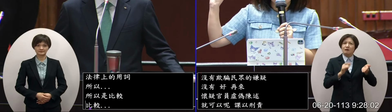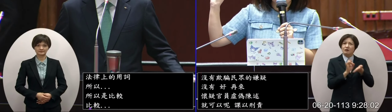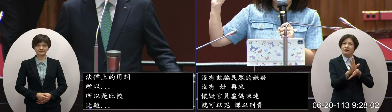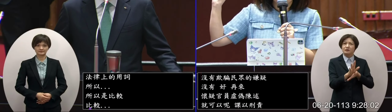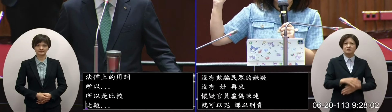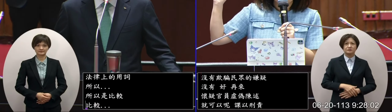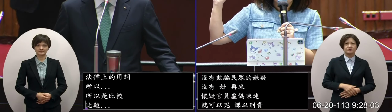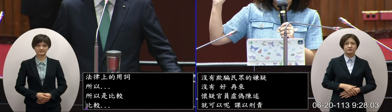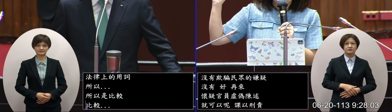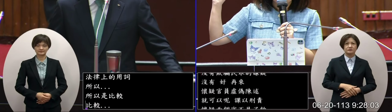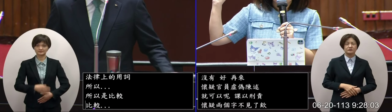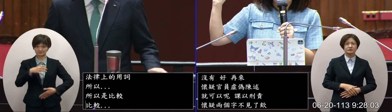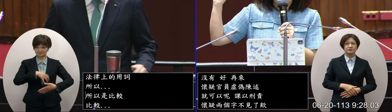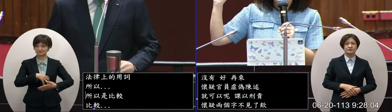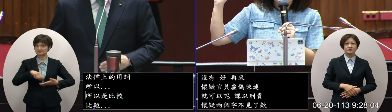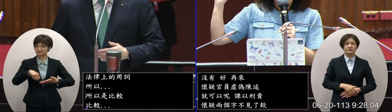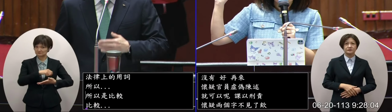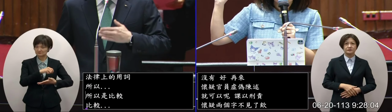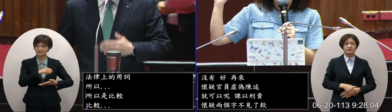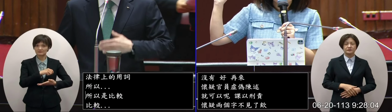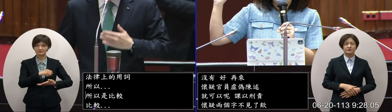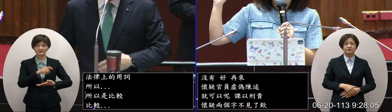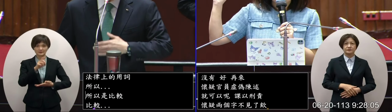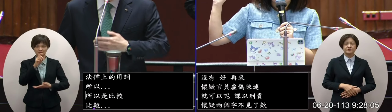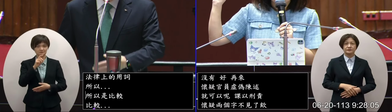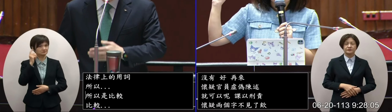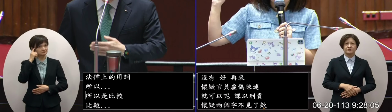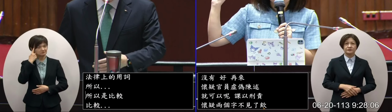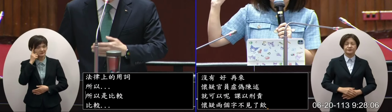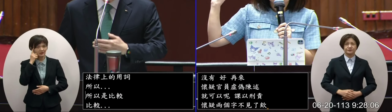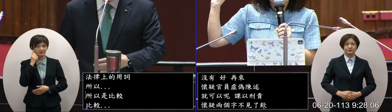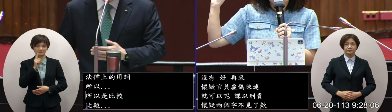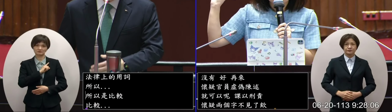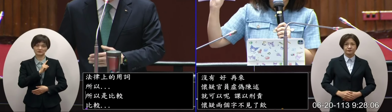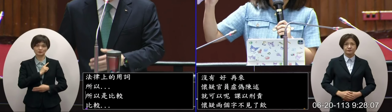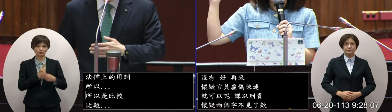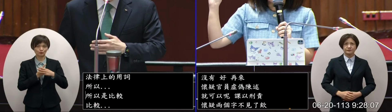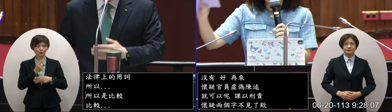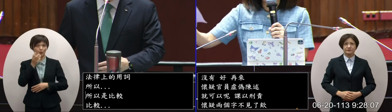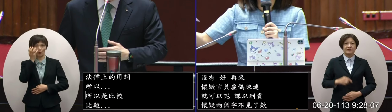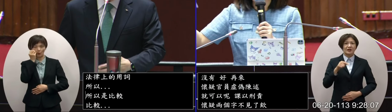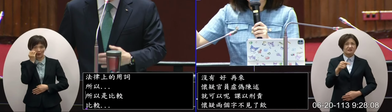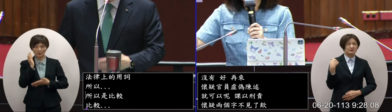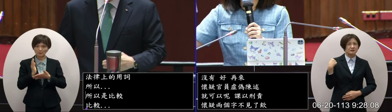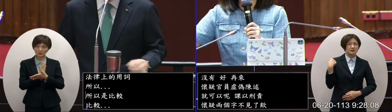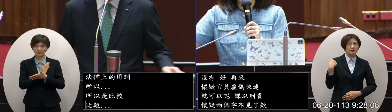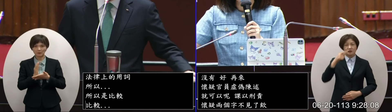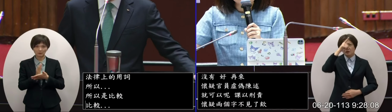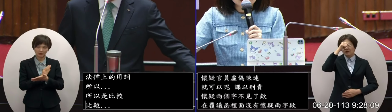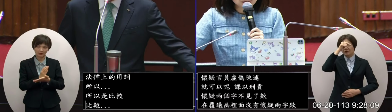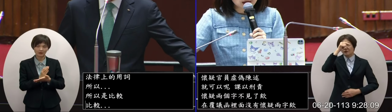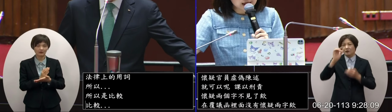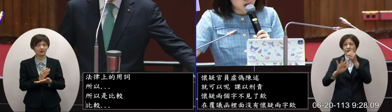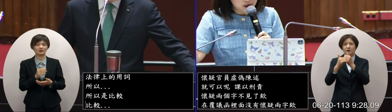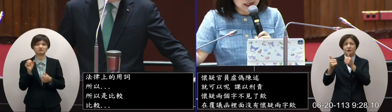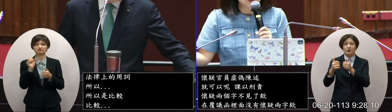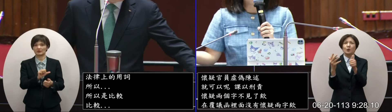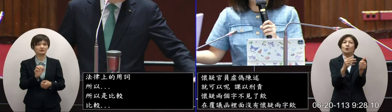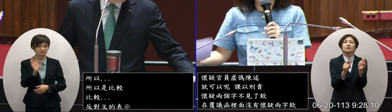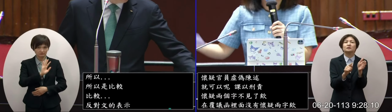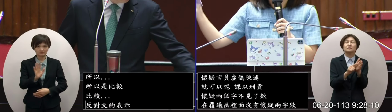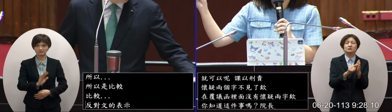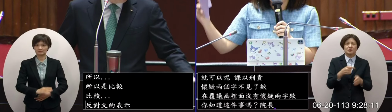事吗，院长？ 内文的表示就是不希望用主观的判断来认定一个 刑责或是行政处罚。这个昨天黄国昌委员在